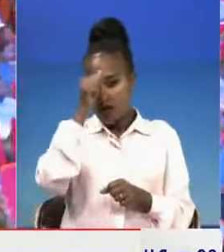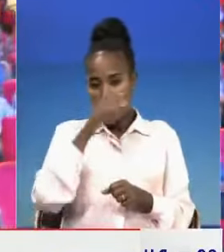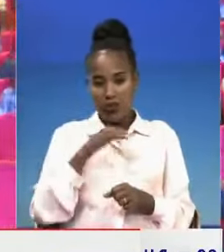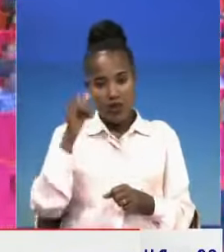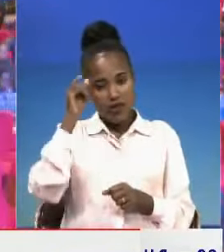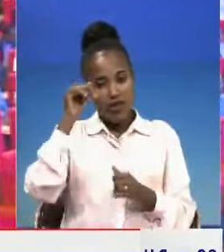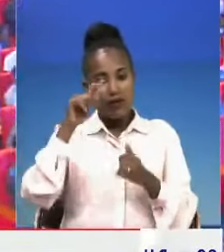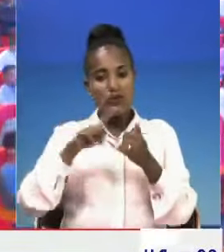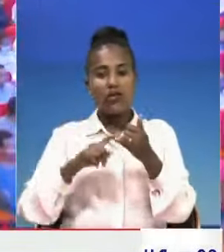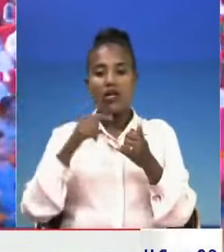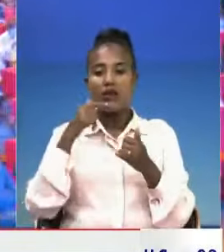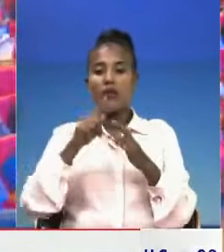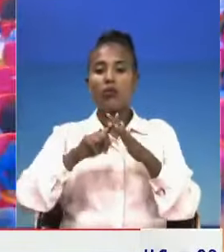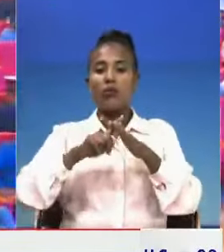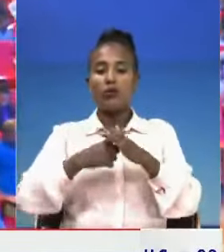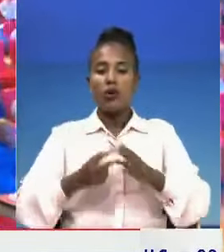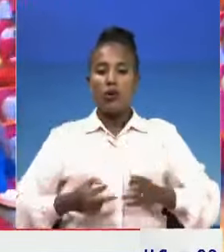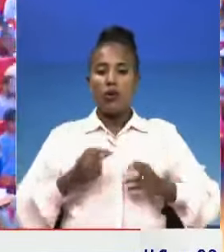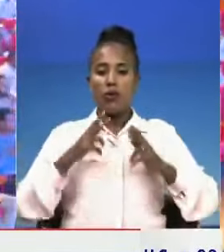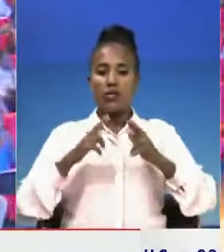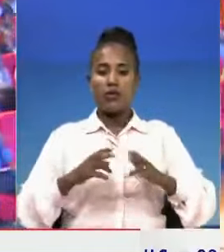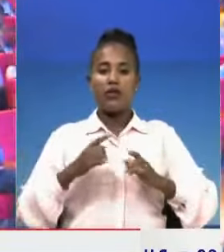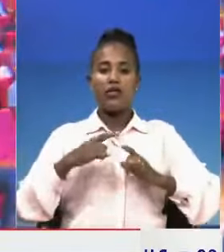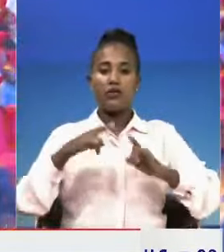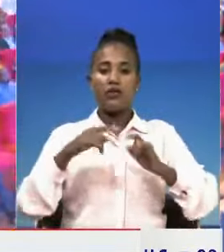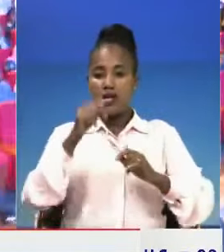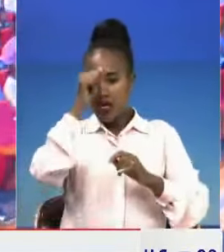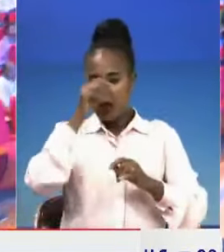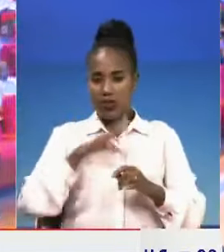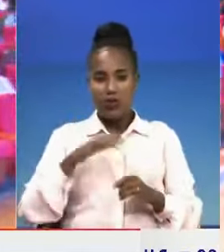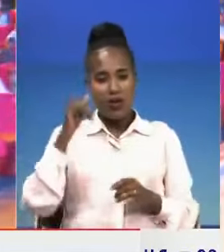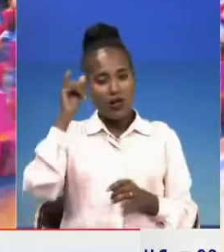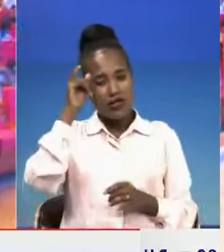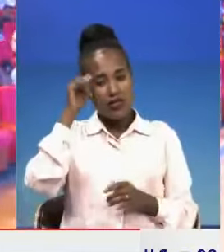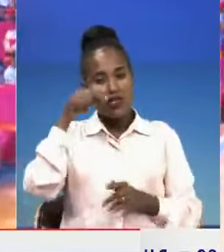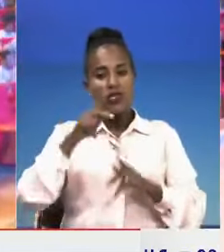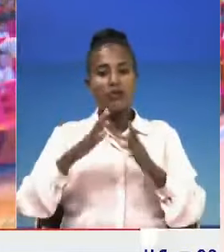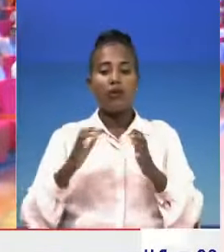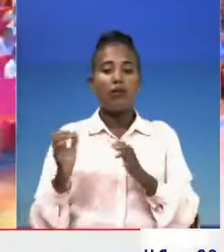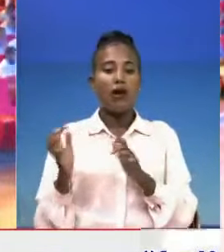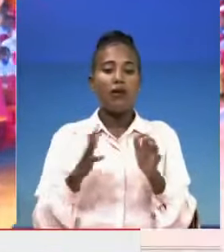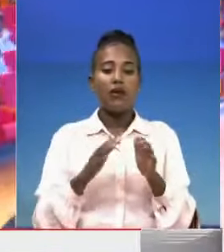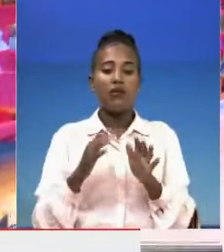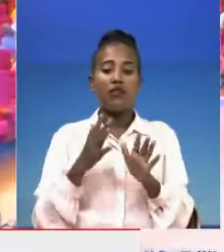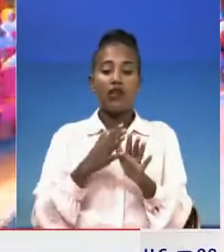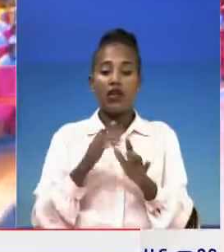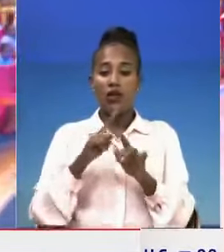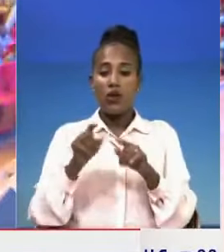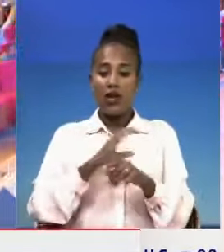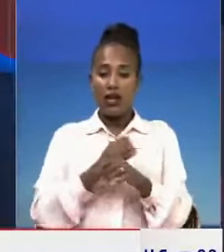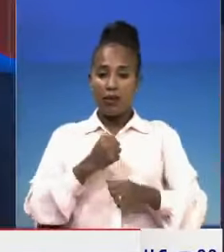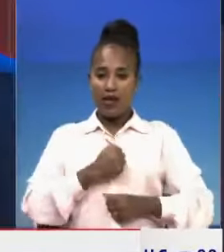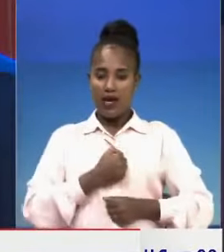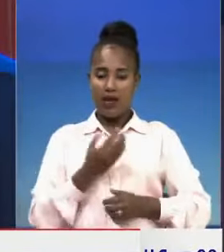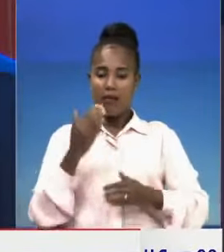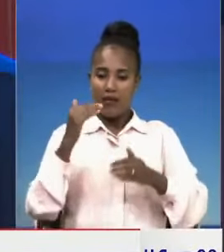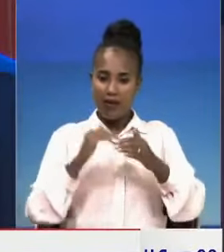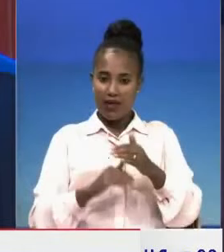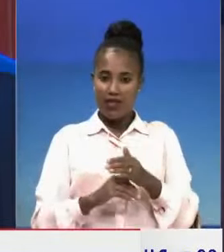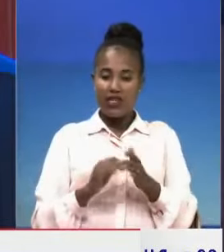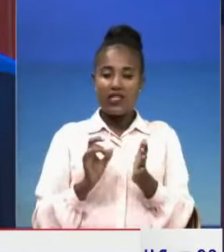ዮሐንስ። የመጨረሻ ተብሎ በተጀመረው የህልውና ማስከበር ዘመቻ አቶ ዮሐንስ ህዝባዊ ማዕበል መፍጠር፣ ልዩ ኃይልና መከላከያን